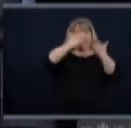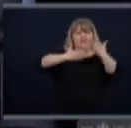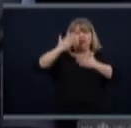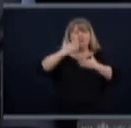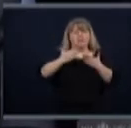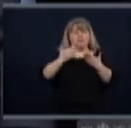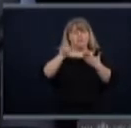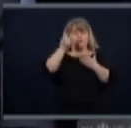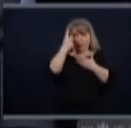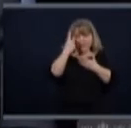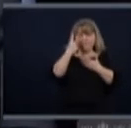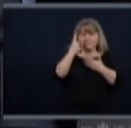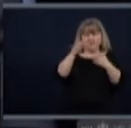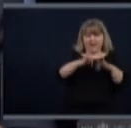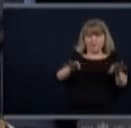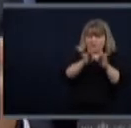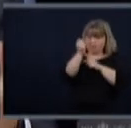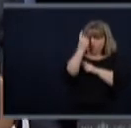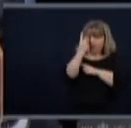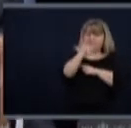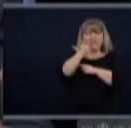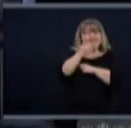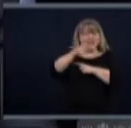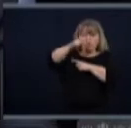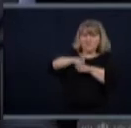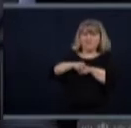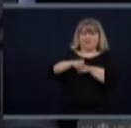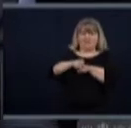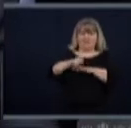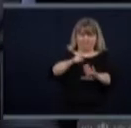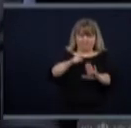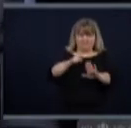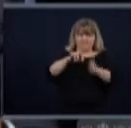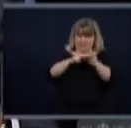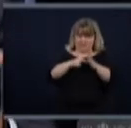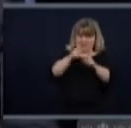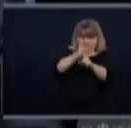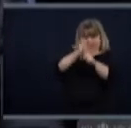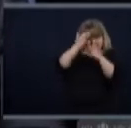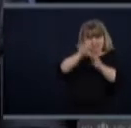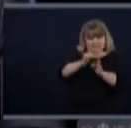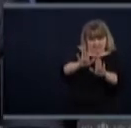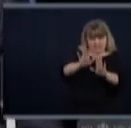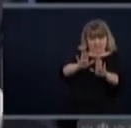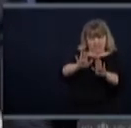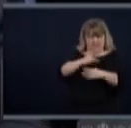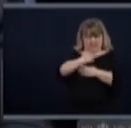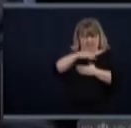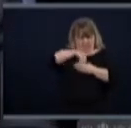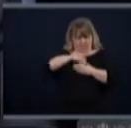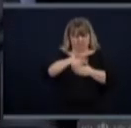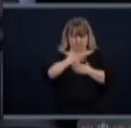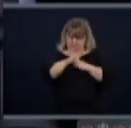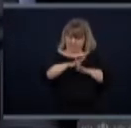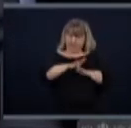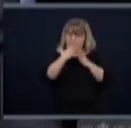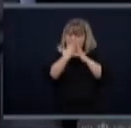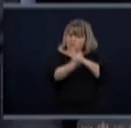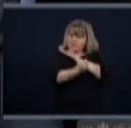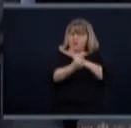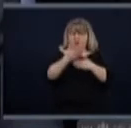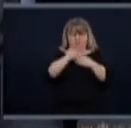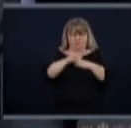rien d'obligatoire. Ce que je vous dis, c'est allez-y à votre rythme. Quand vous êtes prêt à sortir, quand vous êtes prêt